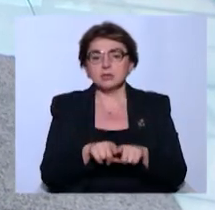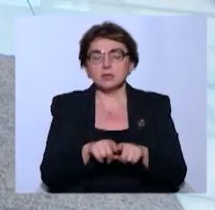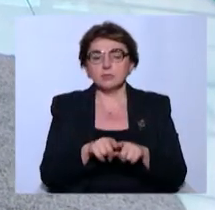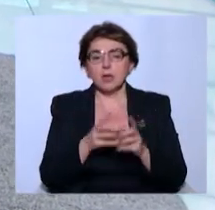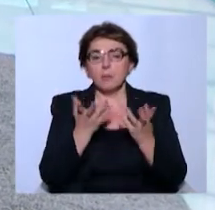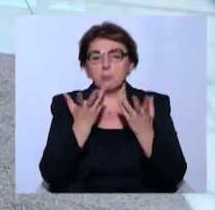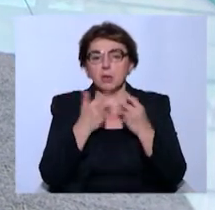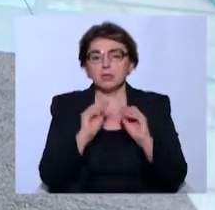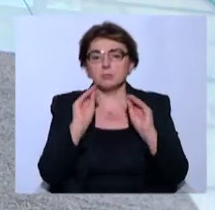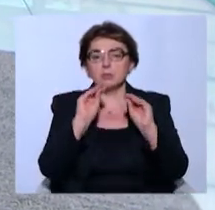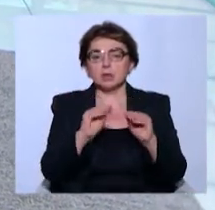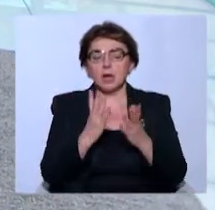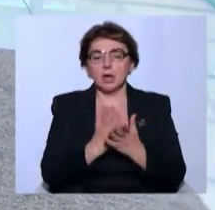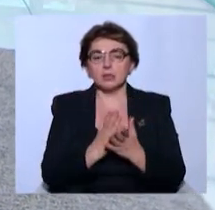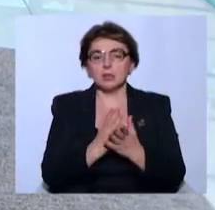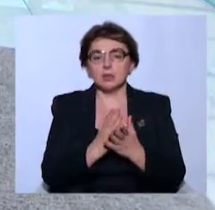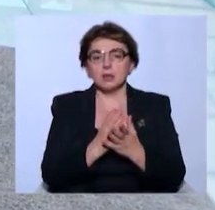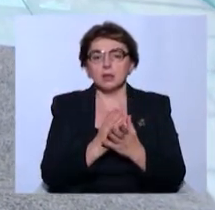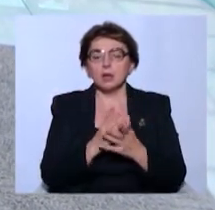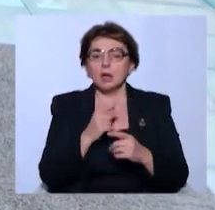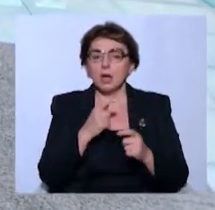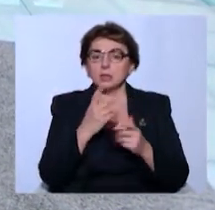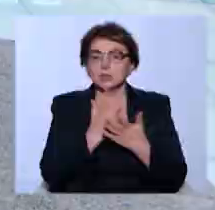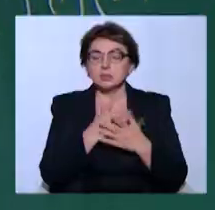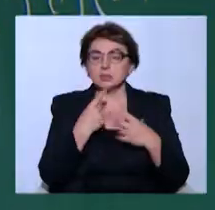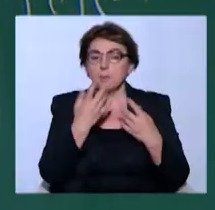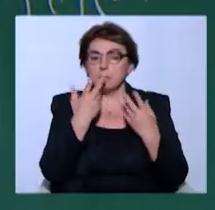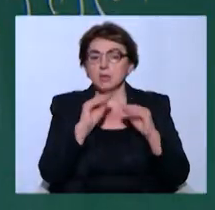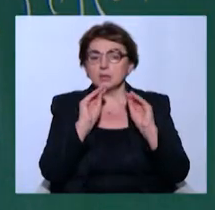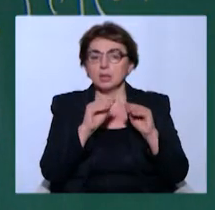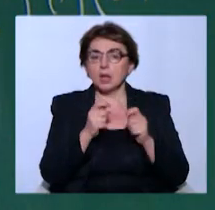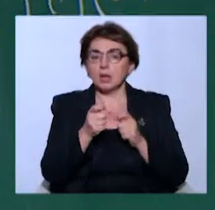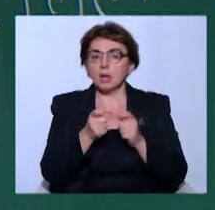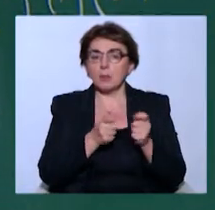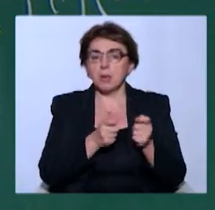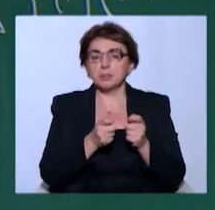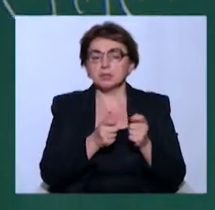გამოირჩევა გარემო ფონიდან. მას ისეთი ფერი აქვს, რომ ადვილად შეამჩნევს